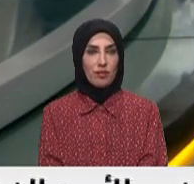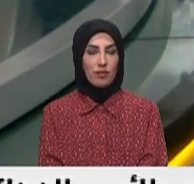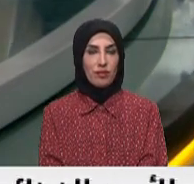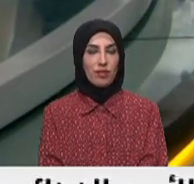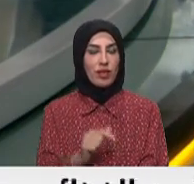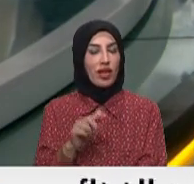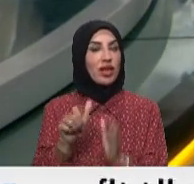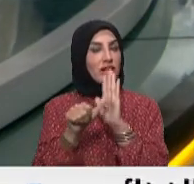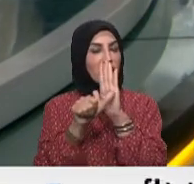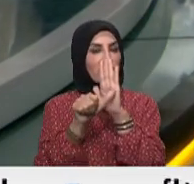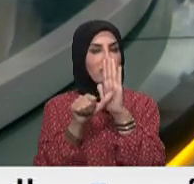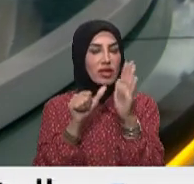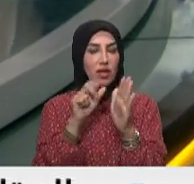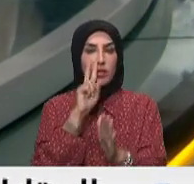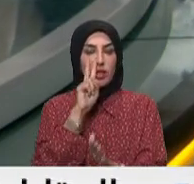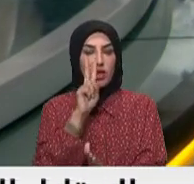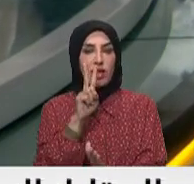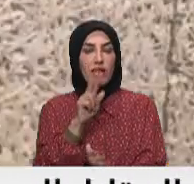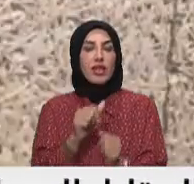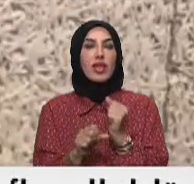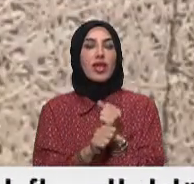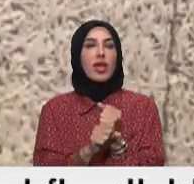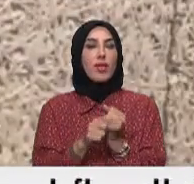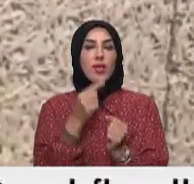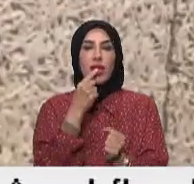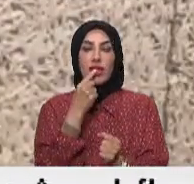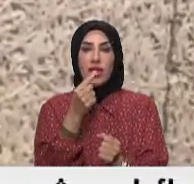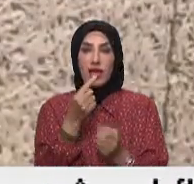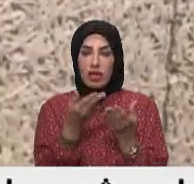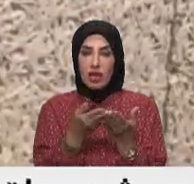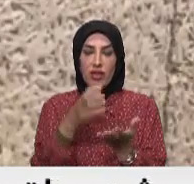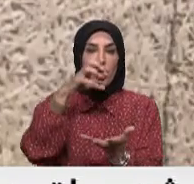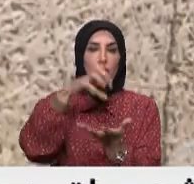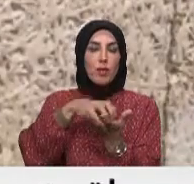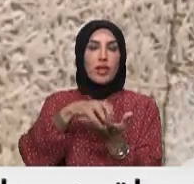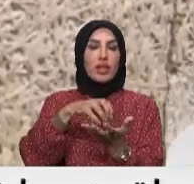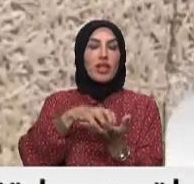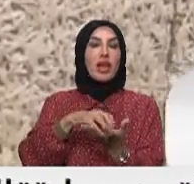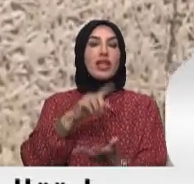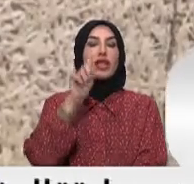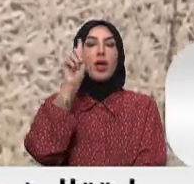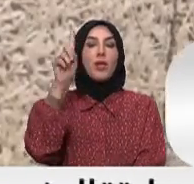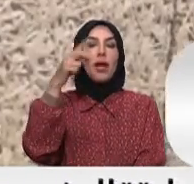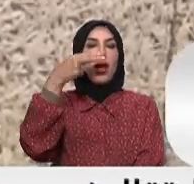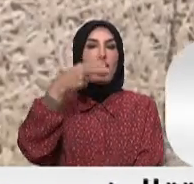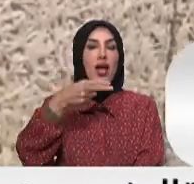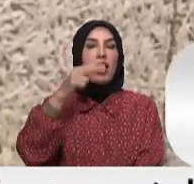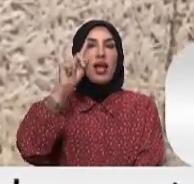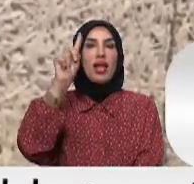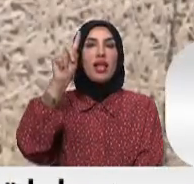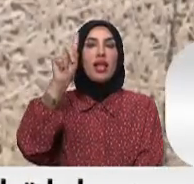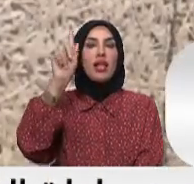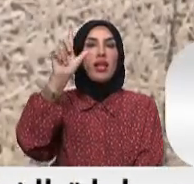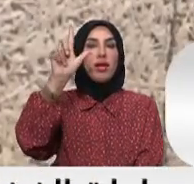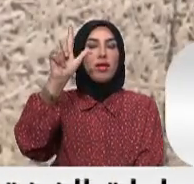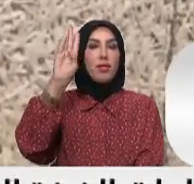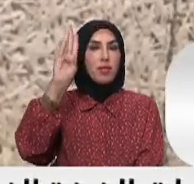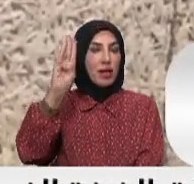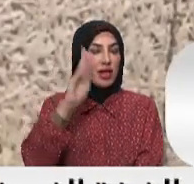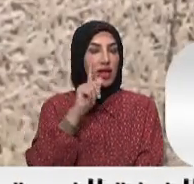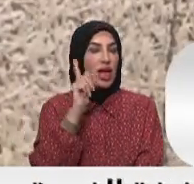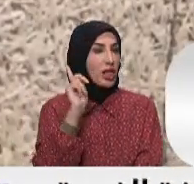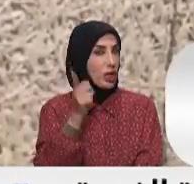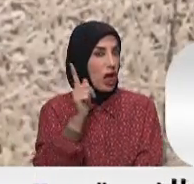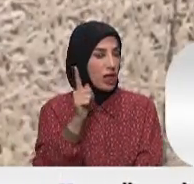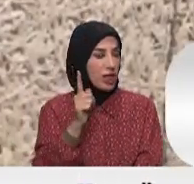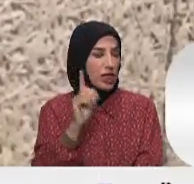سأبدأ من التحذير الذي تلقته مدينة بعلبك ودورس وعين بورداي. هذه التحذيرات